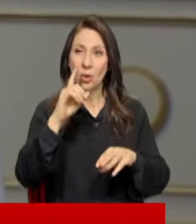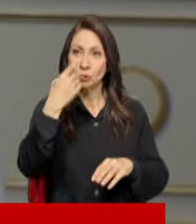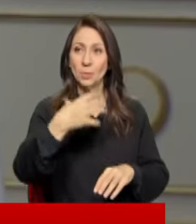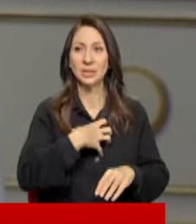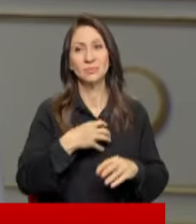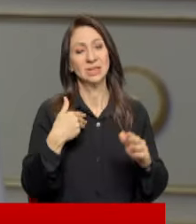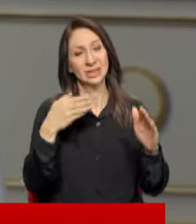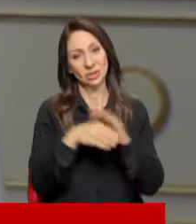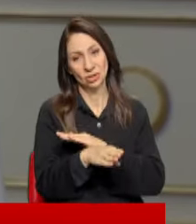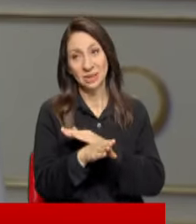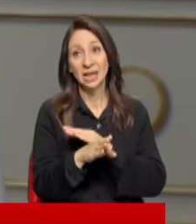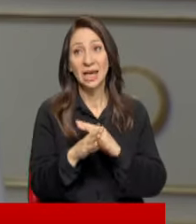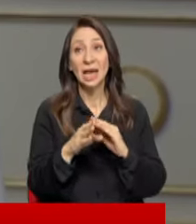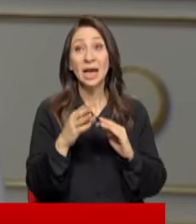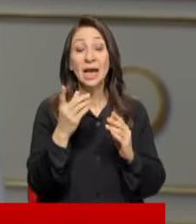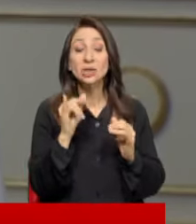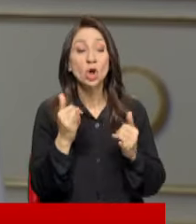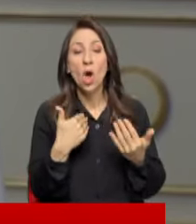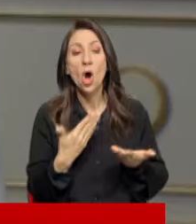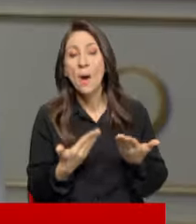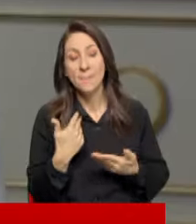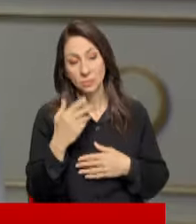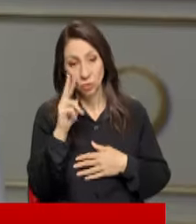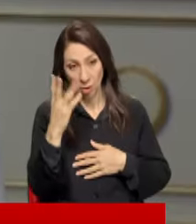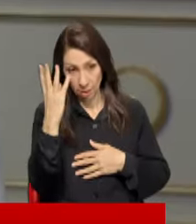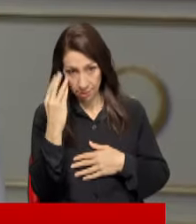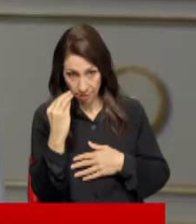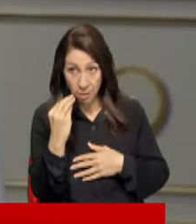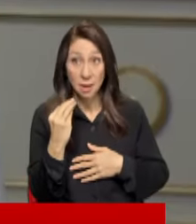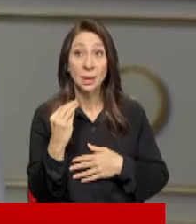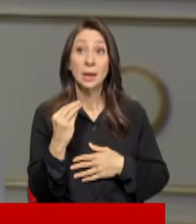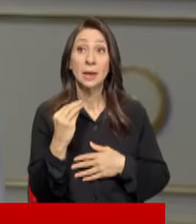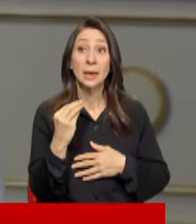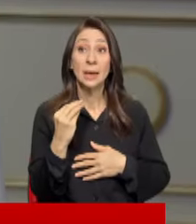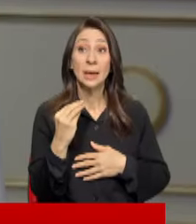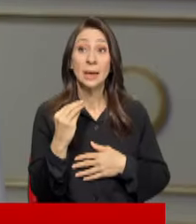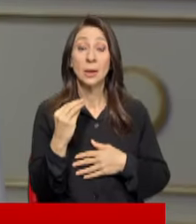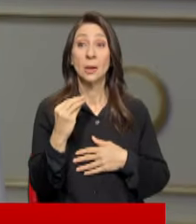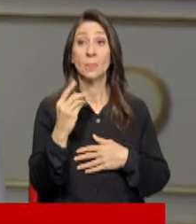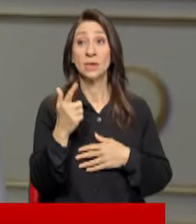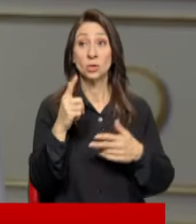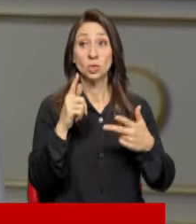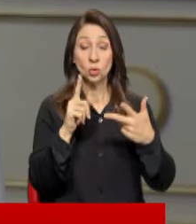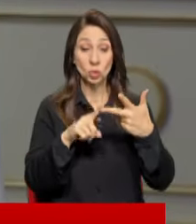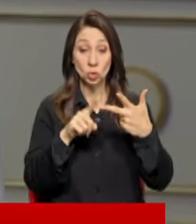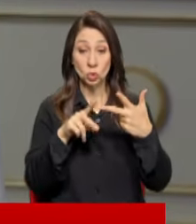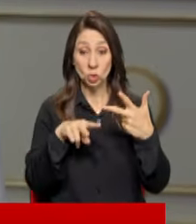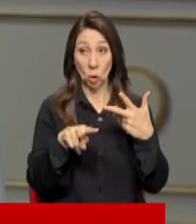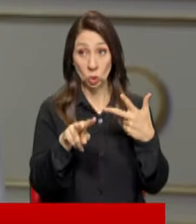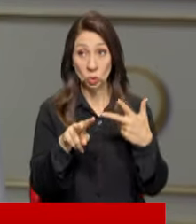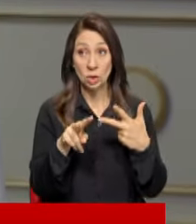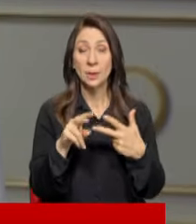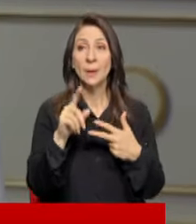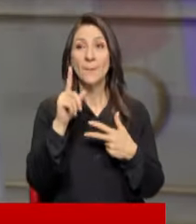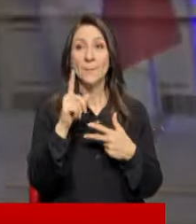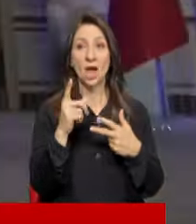başımıza gireceğiz. Kaç güle ediyoruz göreceğiz. Çünkü yani bir üçüncü yolun şimdi